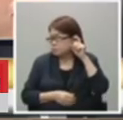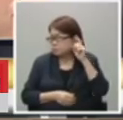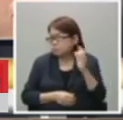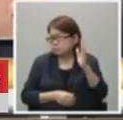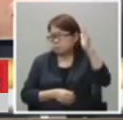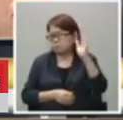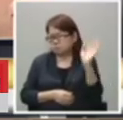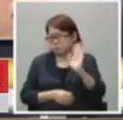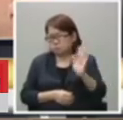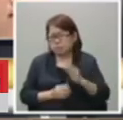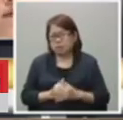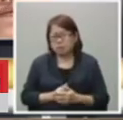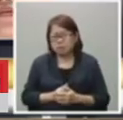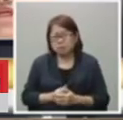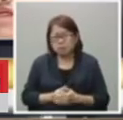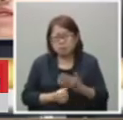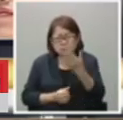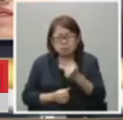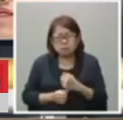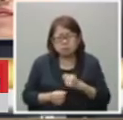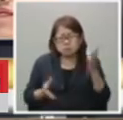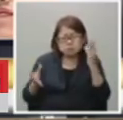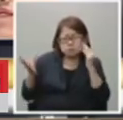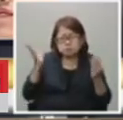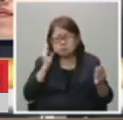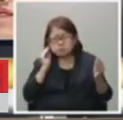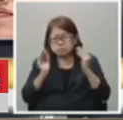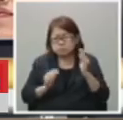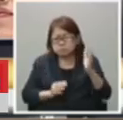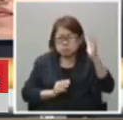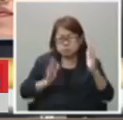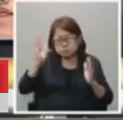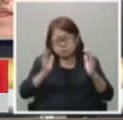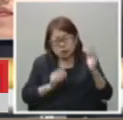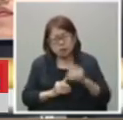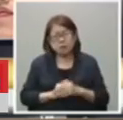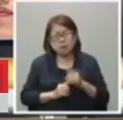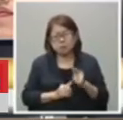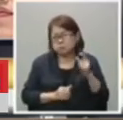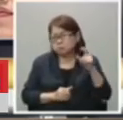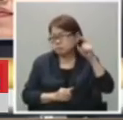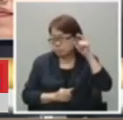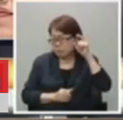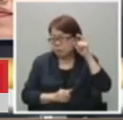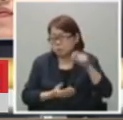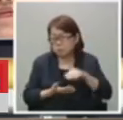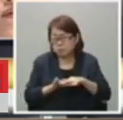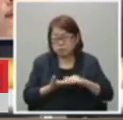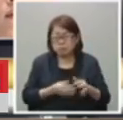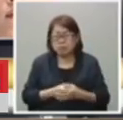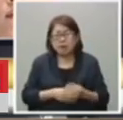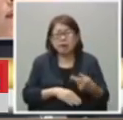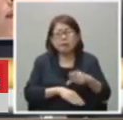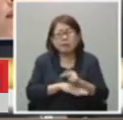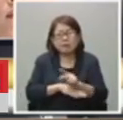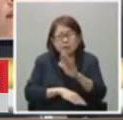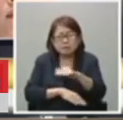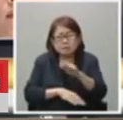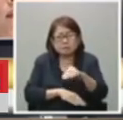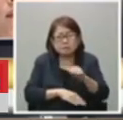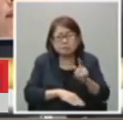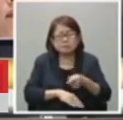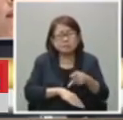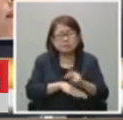บางช่วงเฉยๆครับเพราะว่าเวลาฟังเพื่อนสมาชิกประท้วงหรือท่านประธานก็บางทีอาจจะต้องใช้ขออภัยท่านครับ จิริยุเป็น ท่านประธานที่เคารพครับ